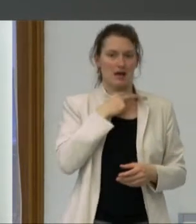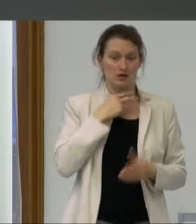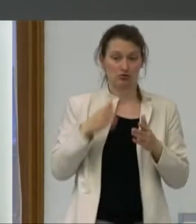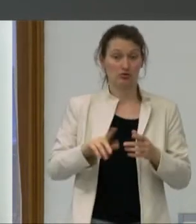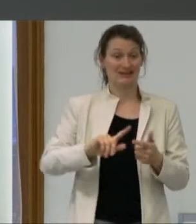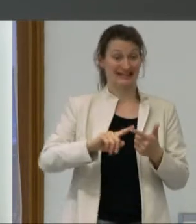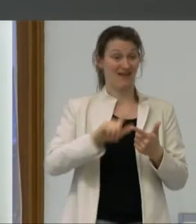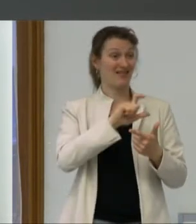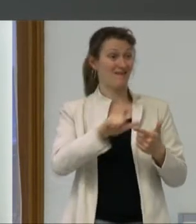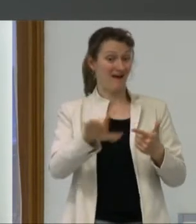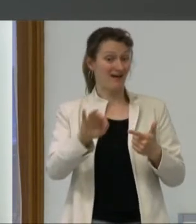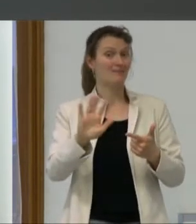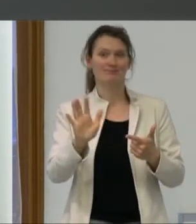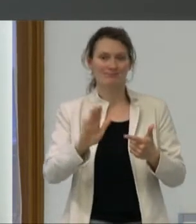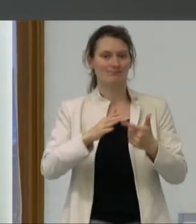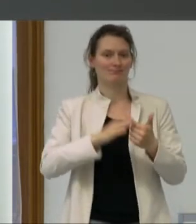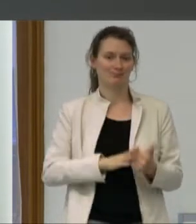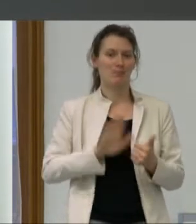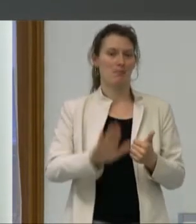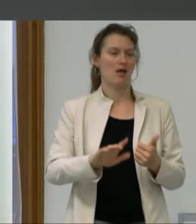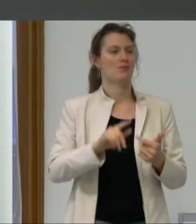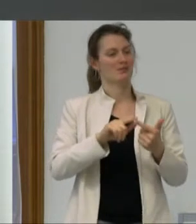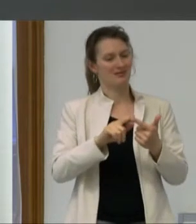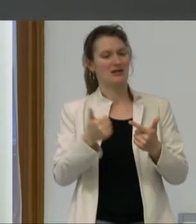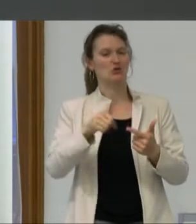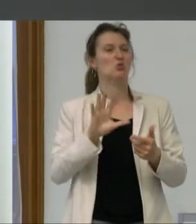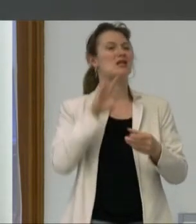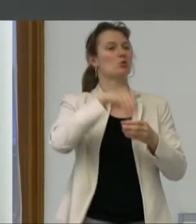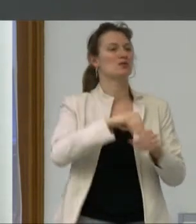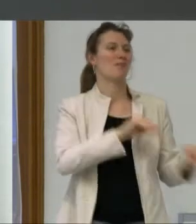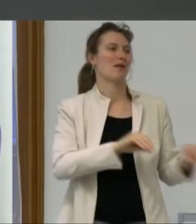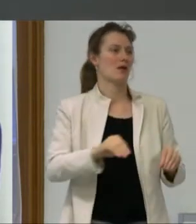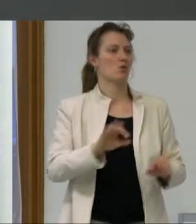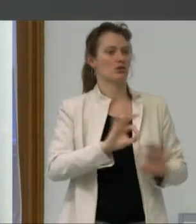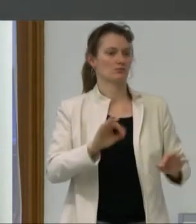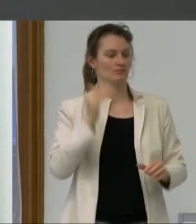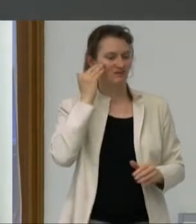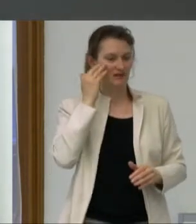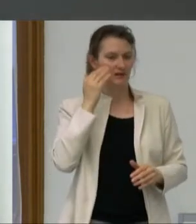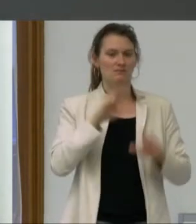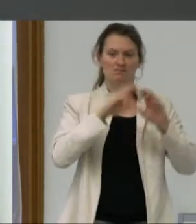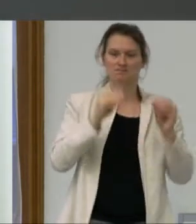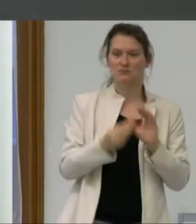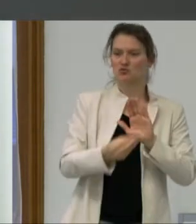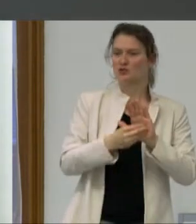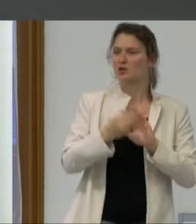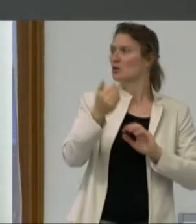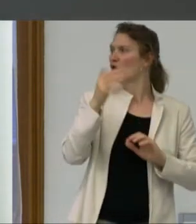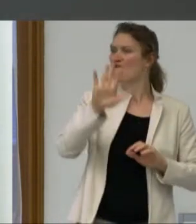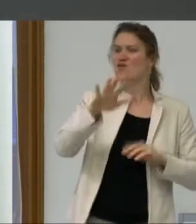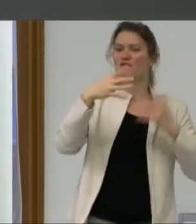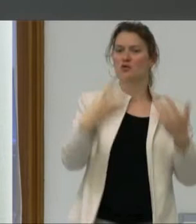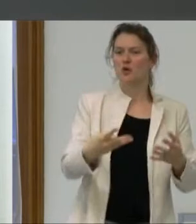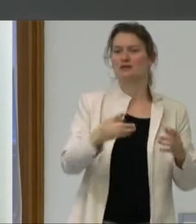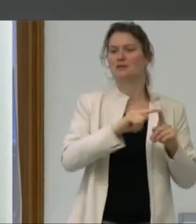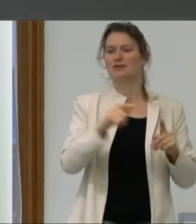anstelle eines zweiten Schulfaches eben wieder das Fach inklusive Pädagogik in einem Ausmaß, wie es hier vorgesehen wäre, von 95